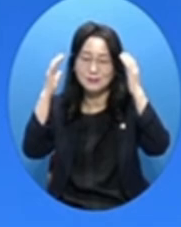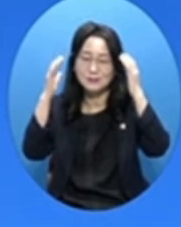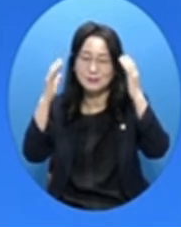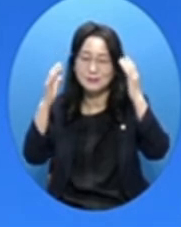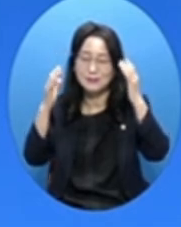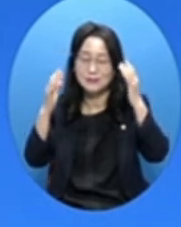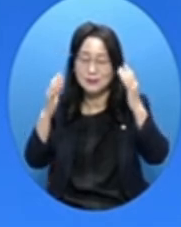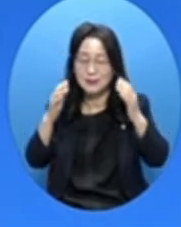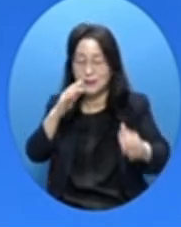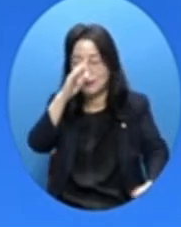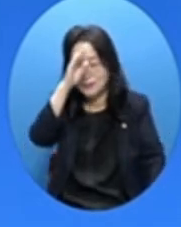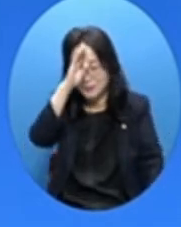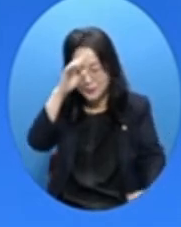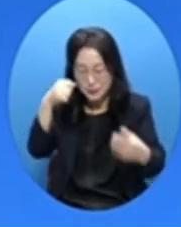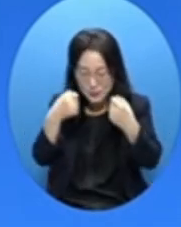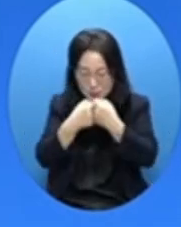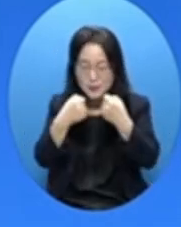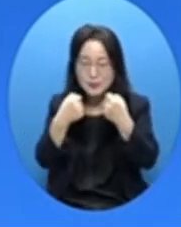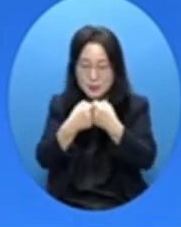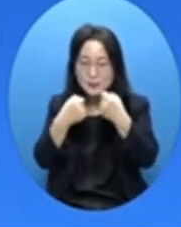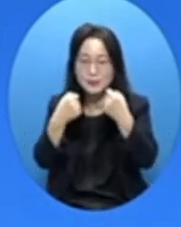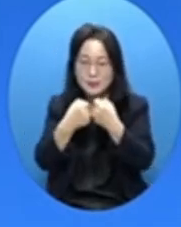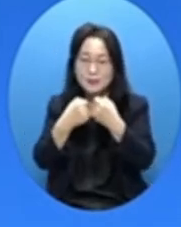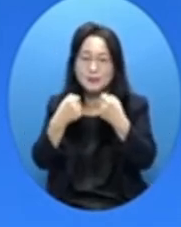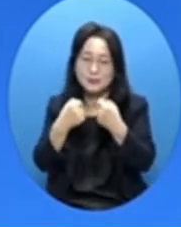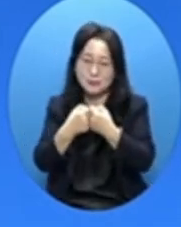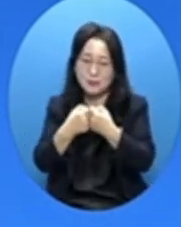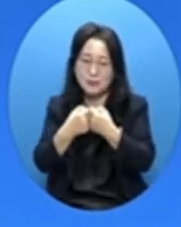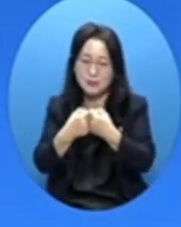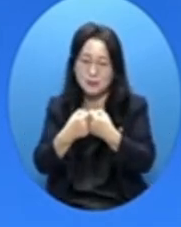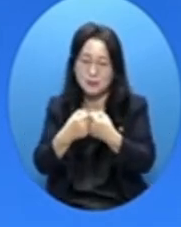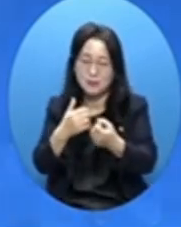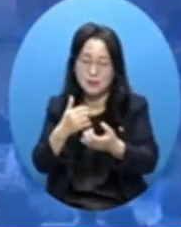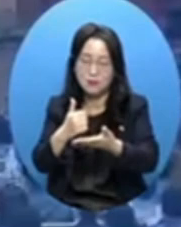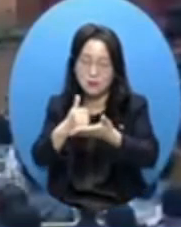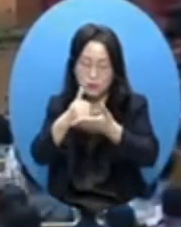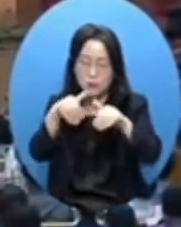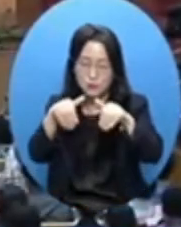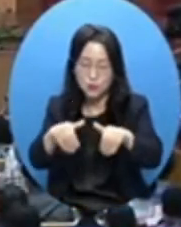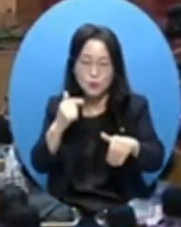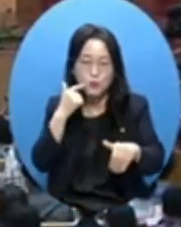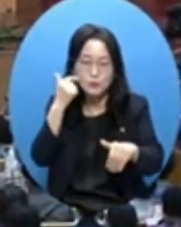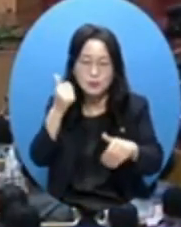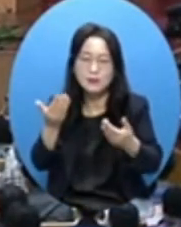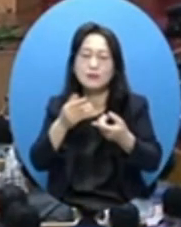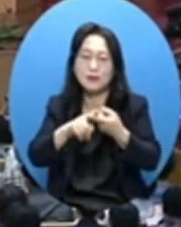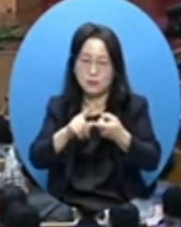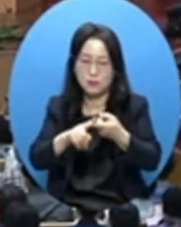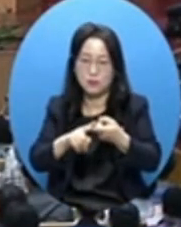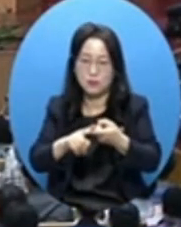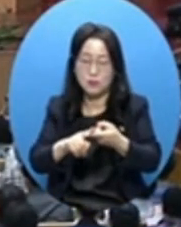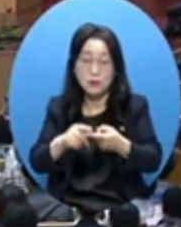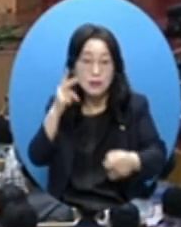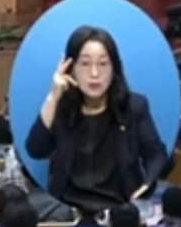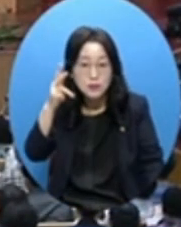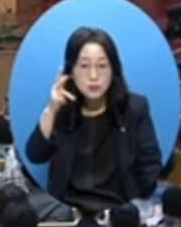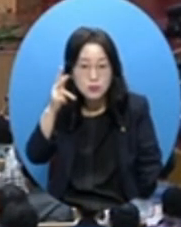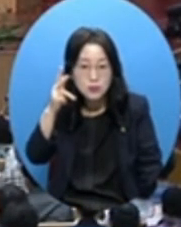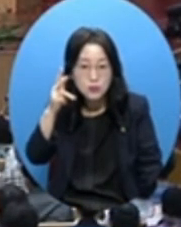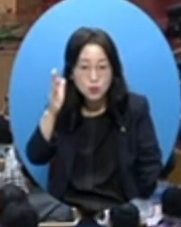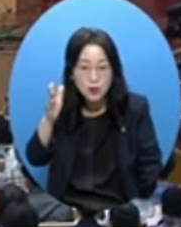자기 질병과 싸우며 주름 이렇게 소개했습니다 일주일에 겨우 하루에 트립